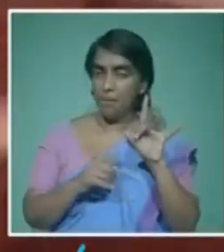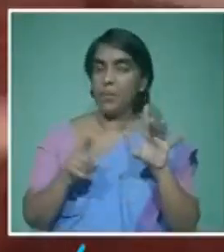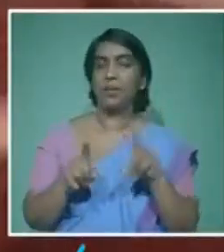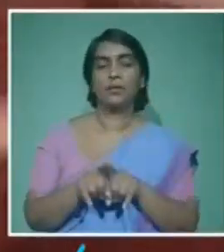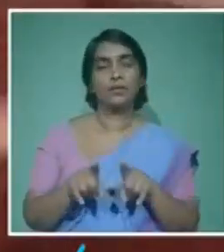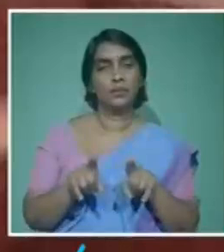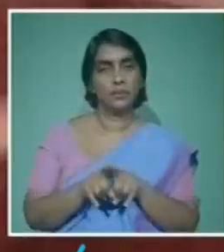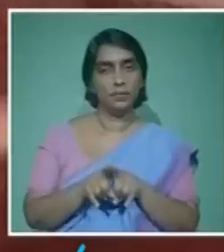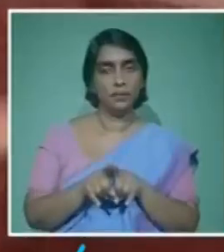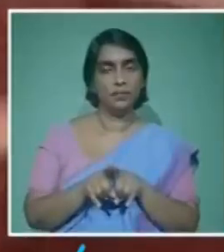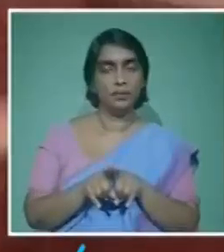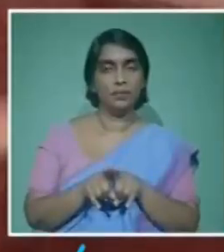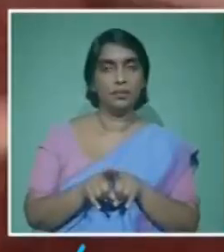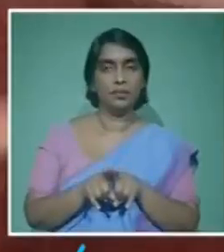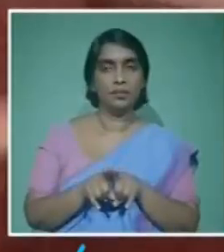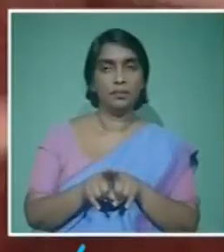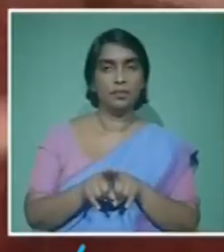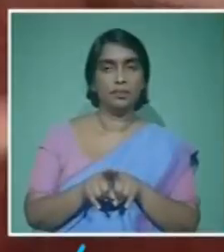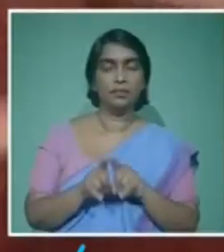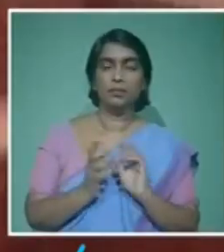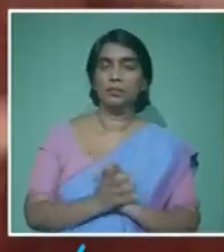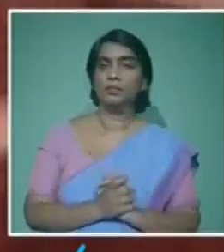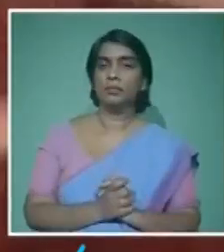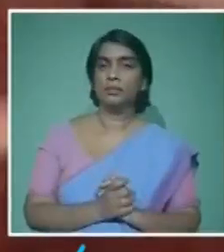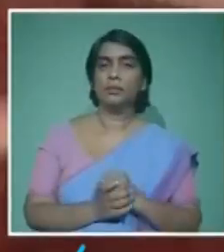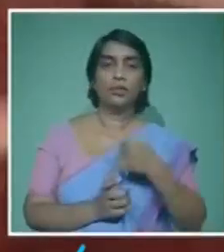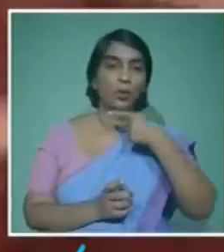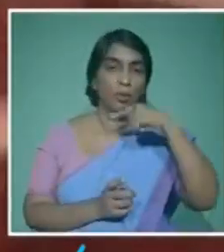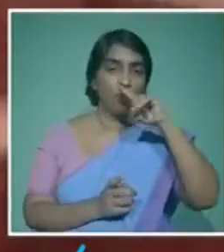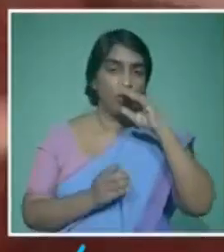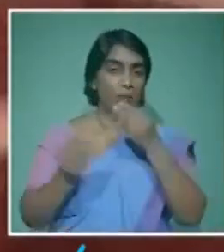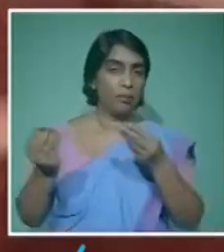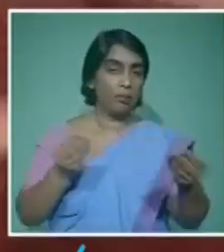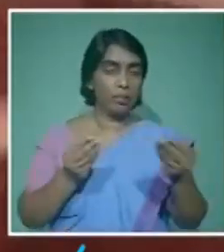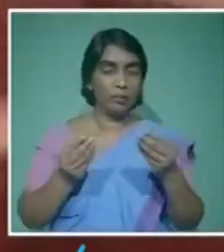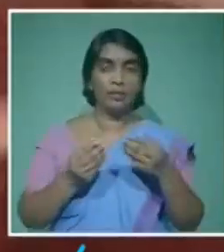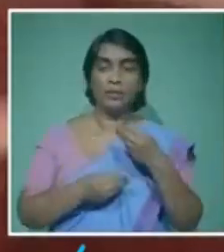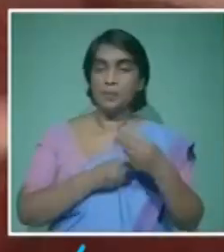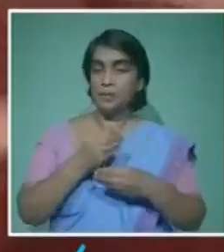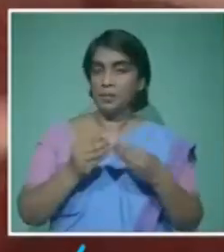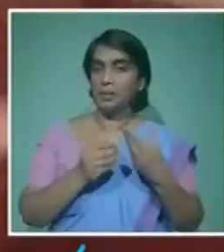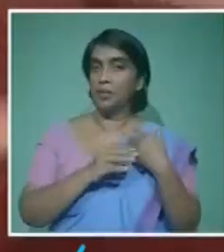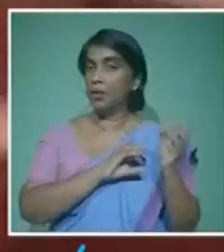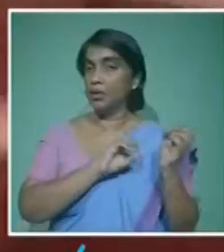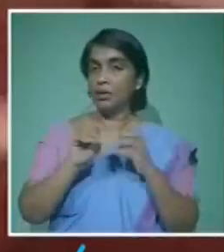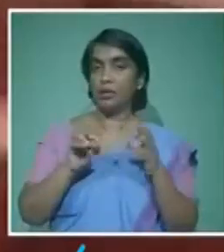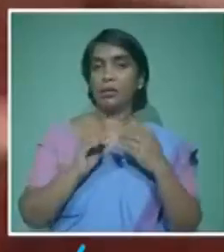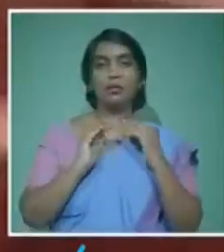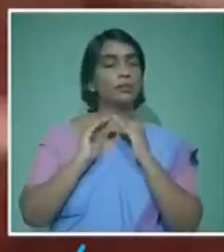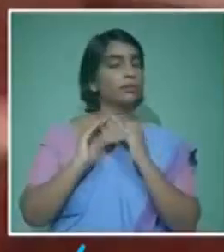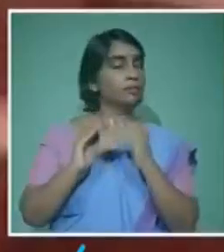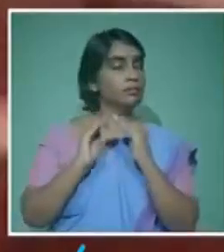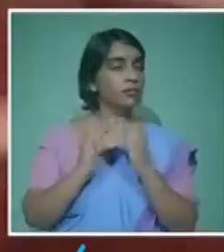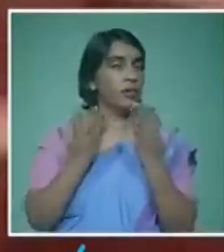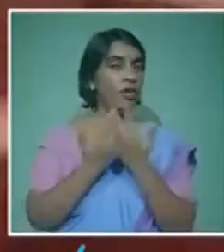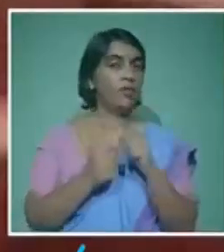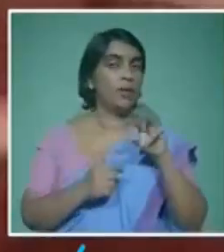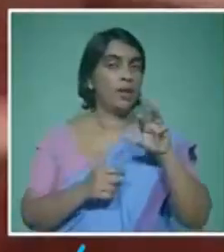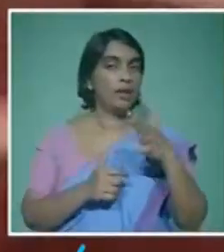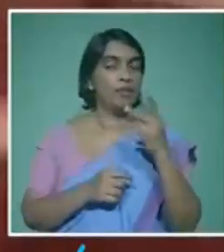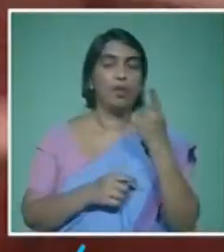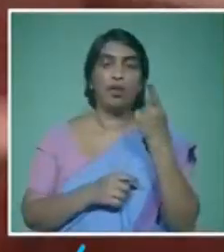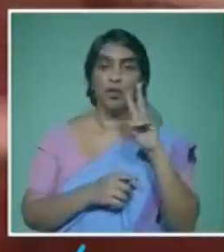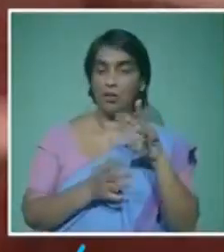912 தளங்களும் செயல்பட்டு வருகின்றன. இவற்றின் உட்கட்டமைப்பு வசதிகளை மேம்படுத்துகின்ற செயல்பாடுகளும்